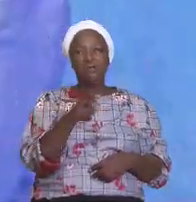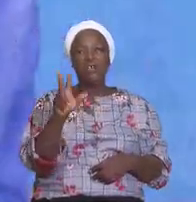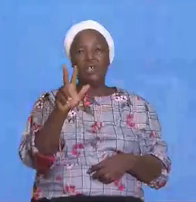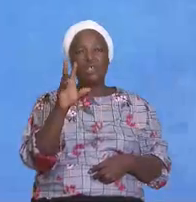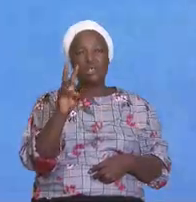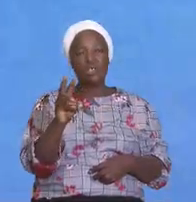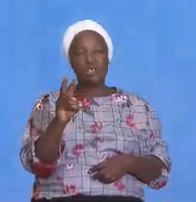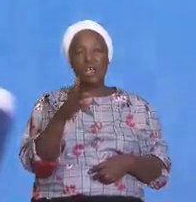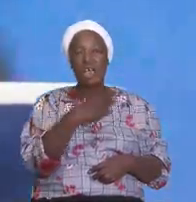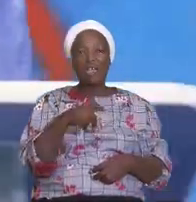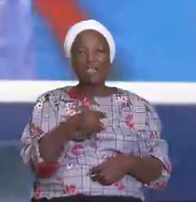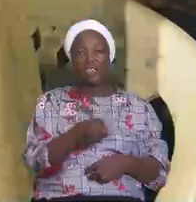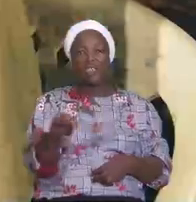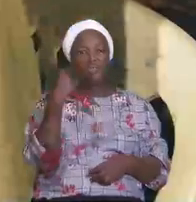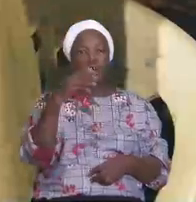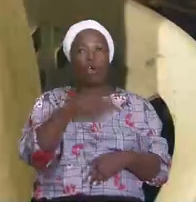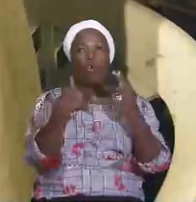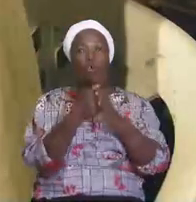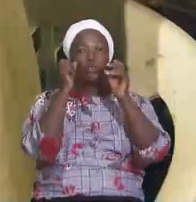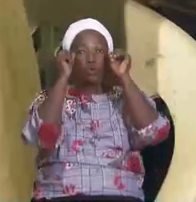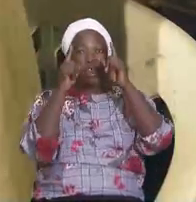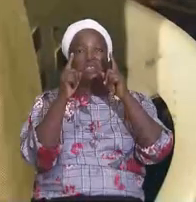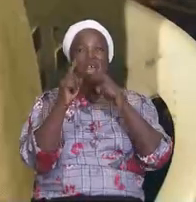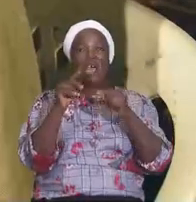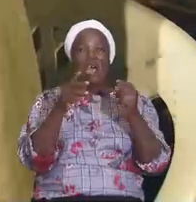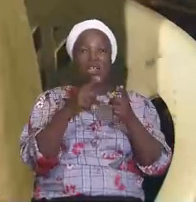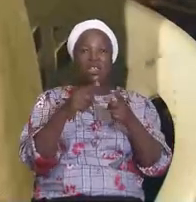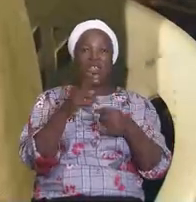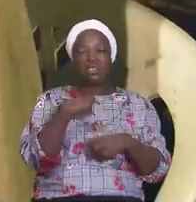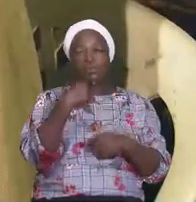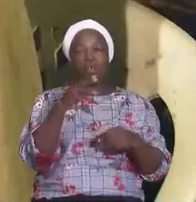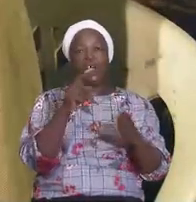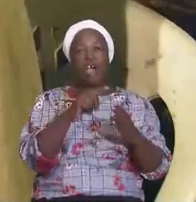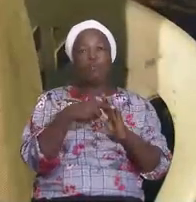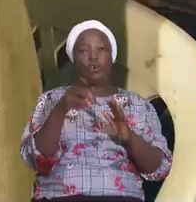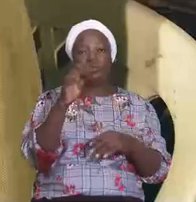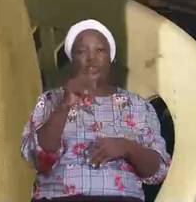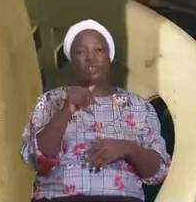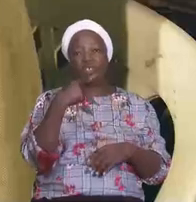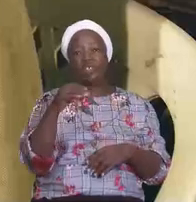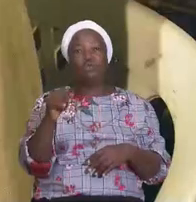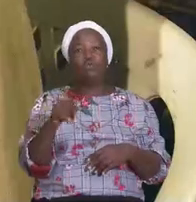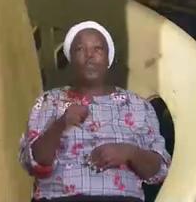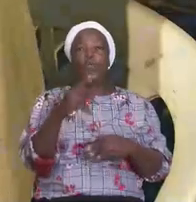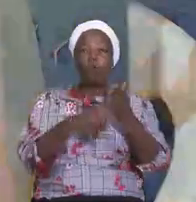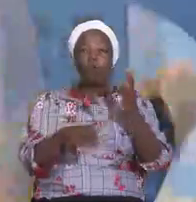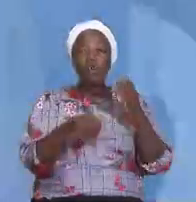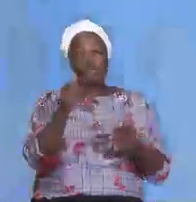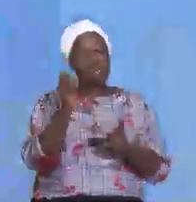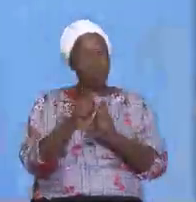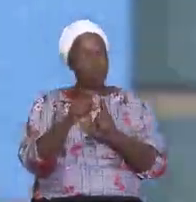avec puissance. Verset 36 dit, « Tous furent saisis de stupeur, et ils